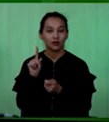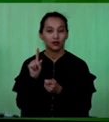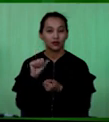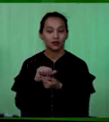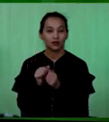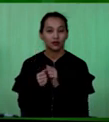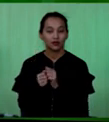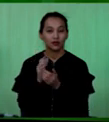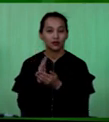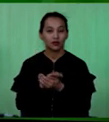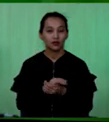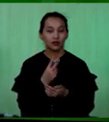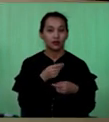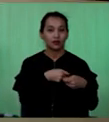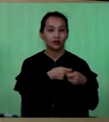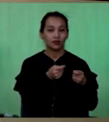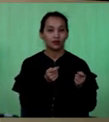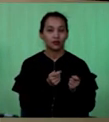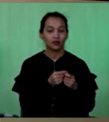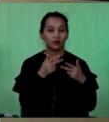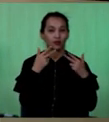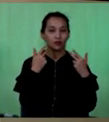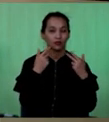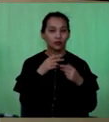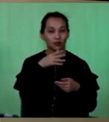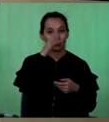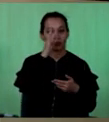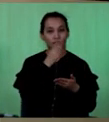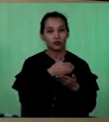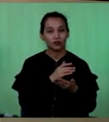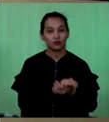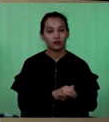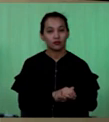mavjud. Ikkinchi pallada mushuk bilan xo'roz bor.